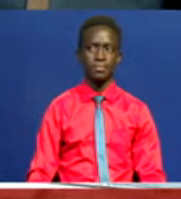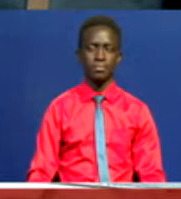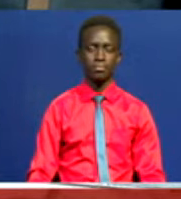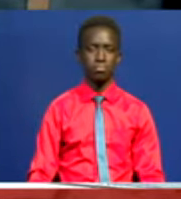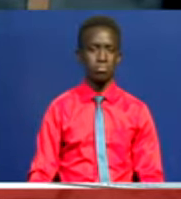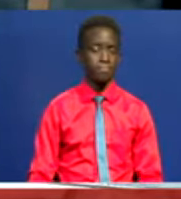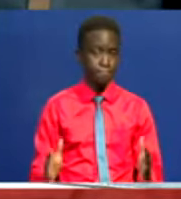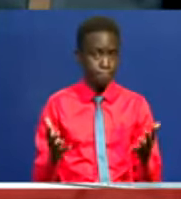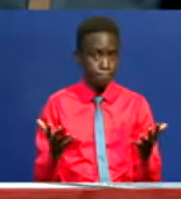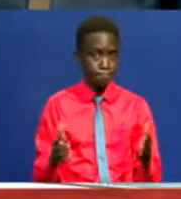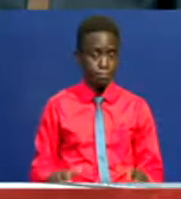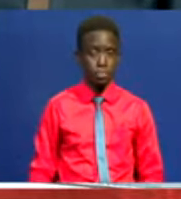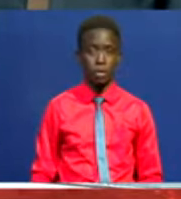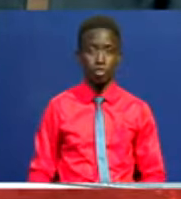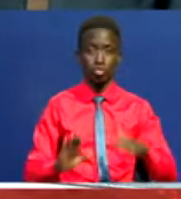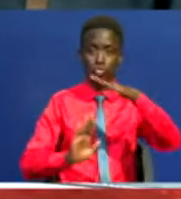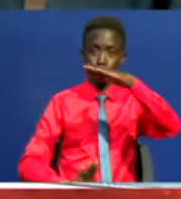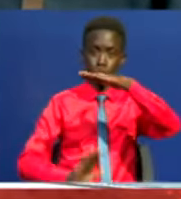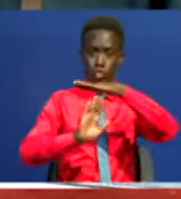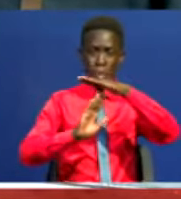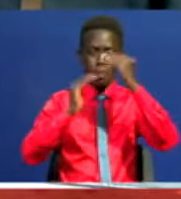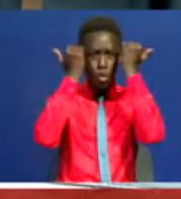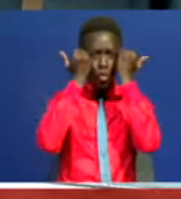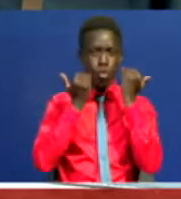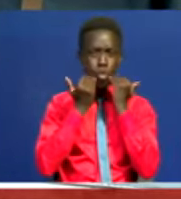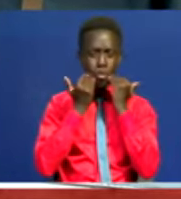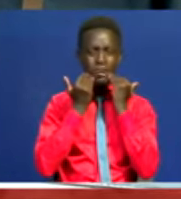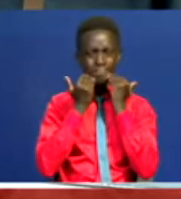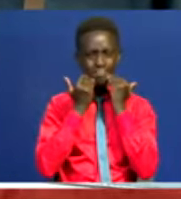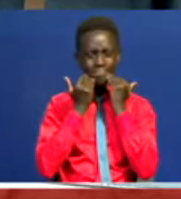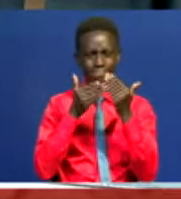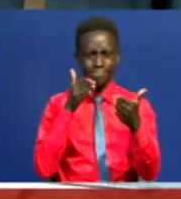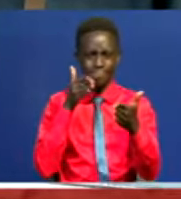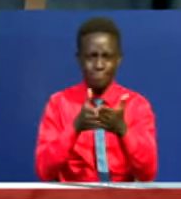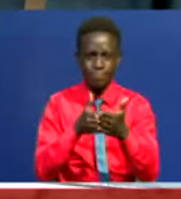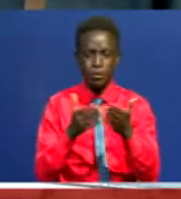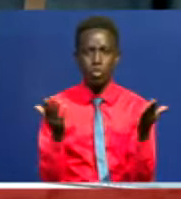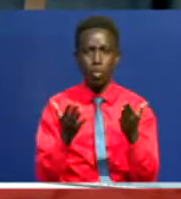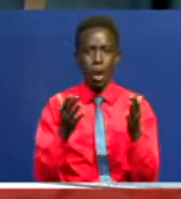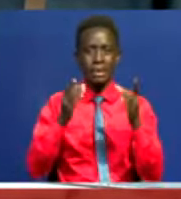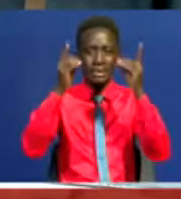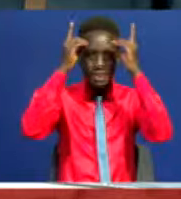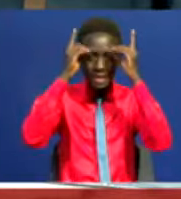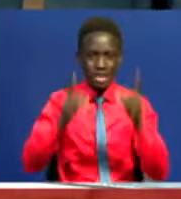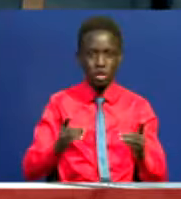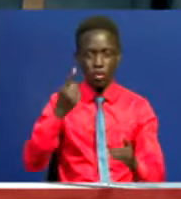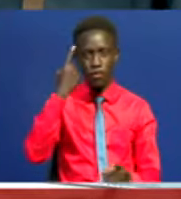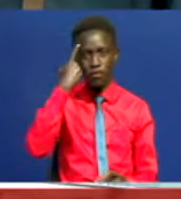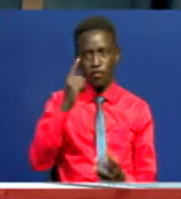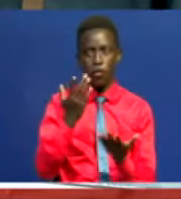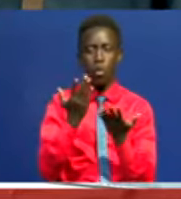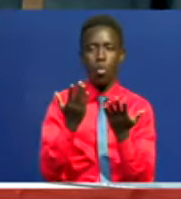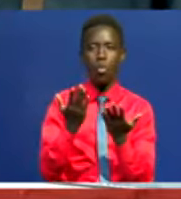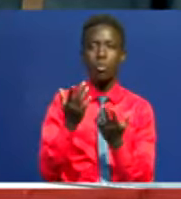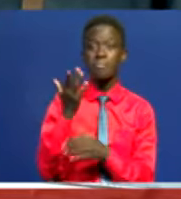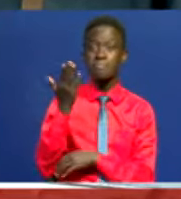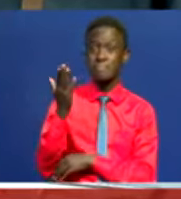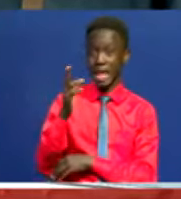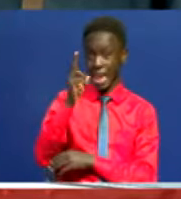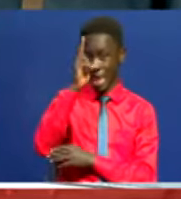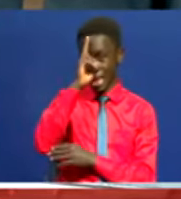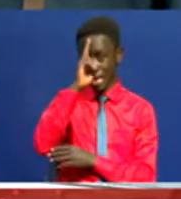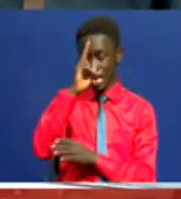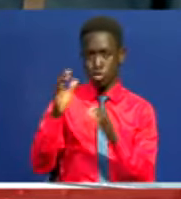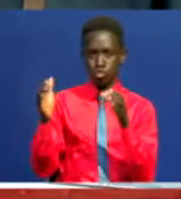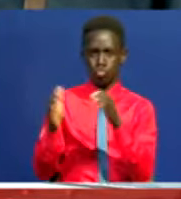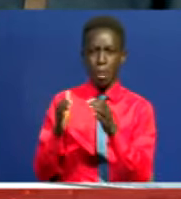Na Mahakama Kuu imezuia utekelezaji wa uamuzi wa baraza la kitaifa la usalama wa kuwapeleka maafisa 1,000 wa